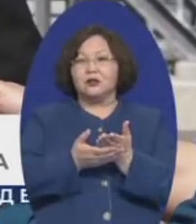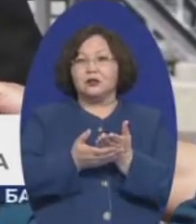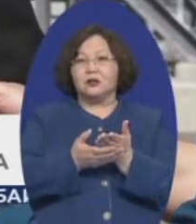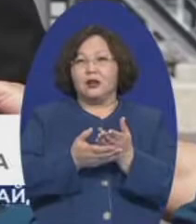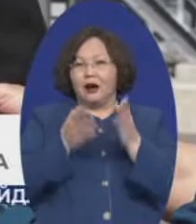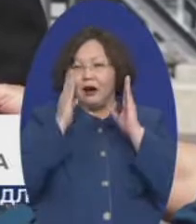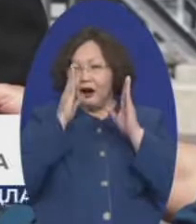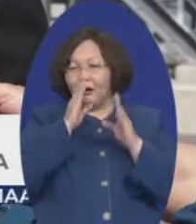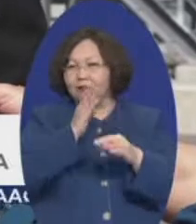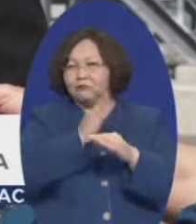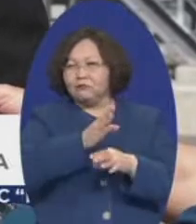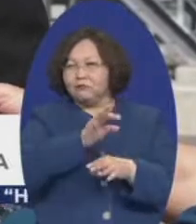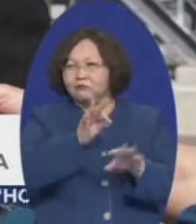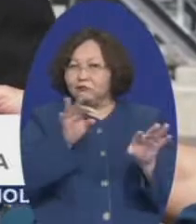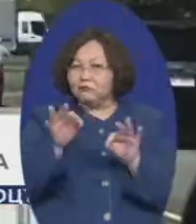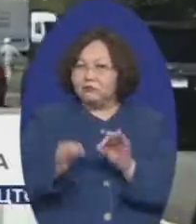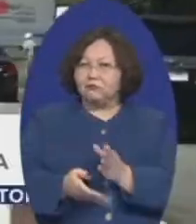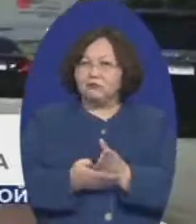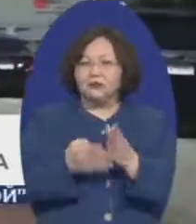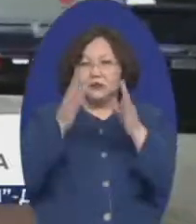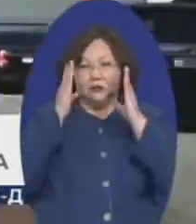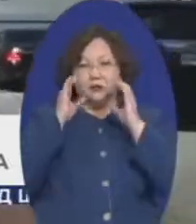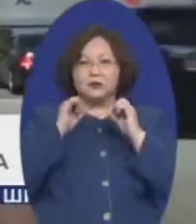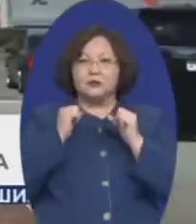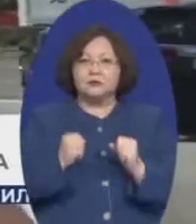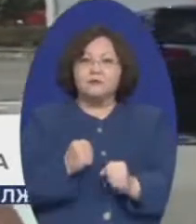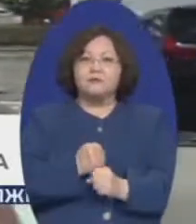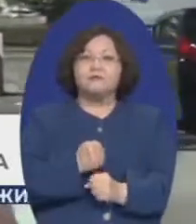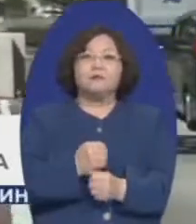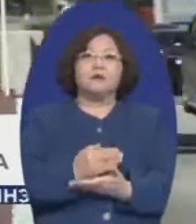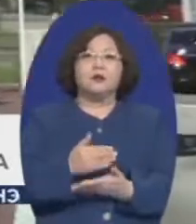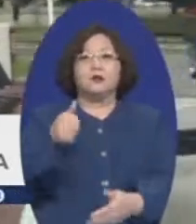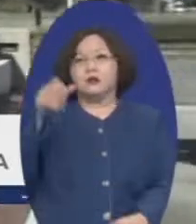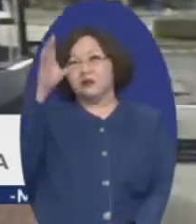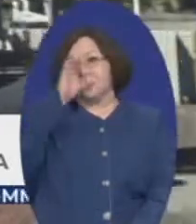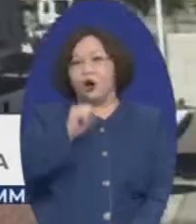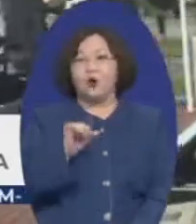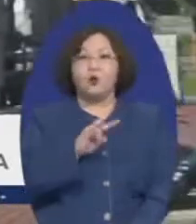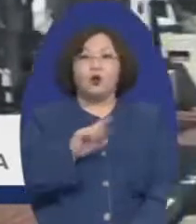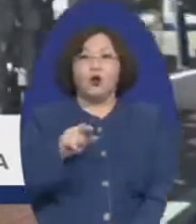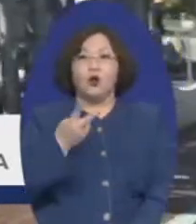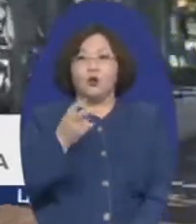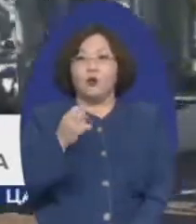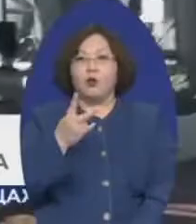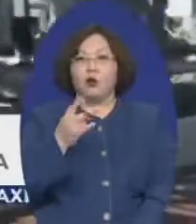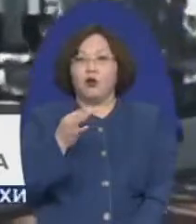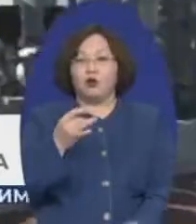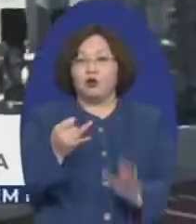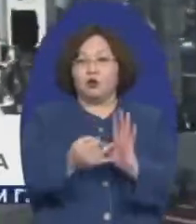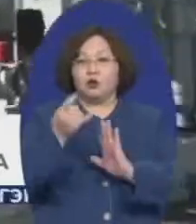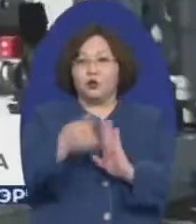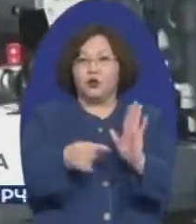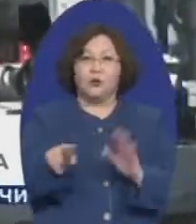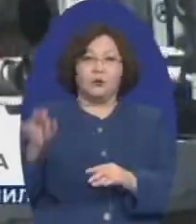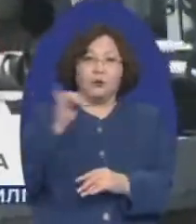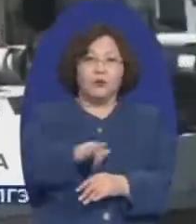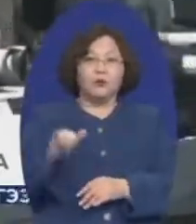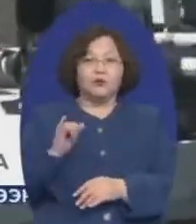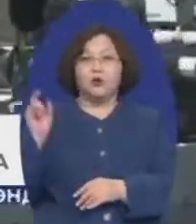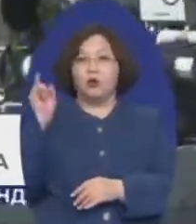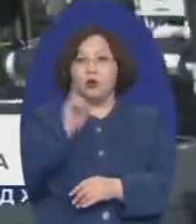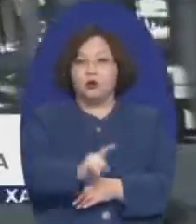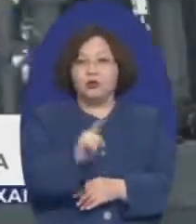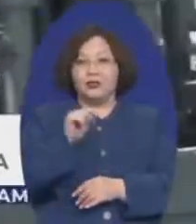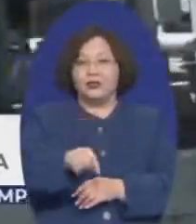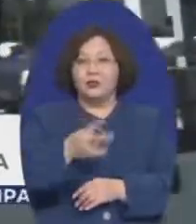тийм сорог одоо хандхыг үл хичээж ирмэлдэж байгаа. Ерхий сайд оюун эрдэнэ 2021 оны 7-р сард Япон улсад